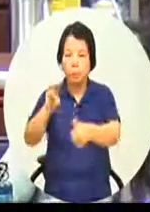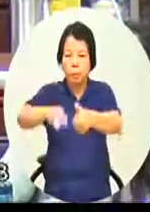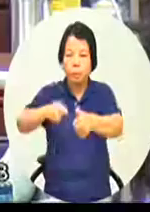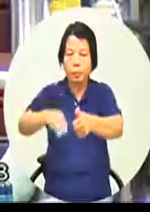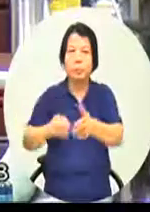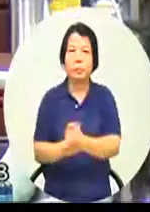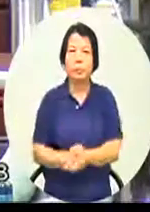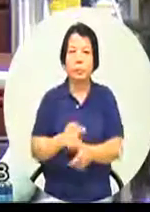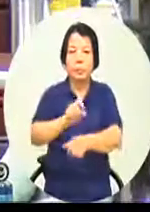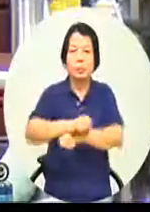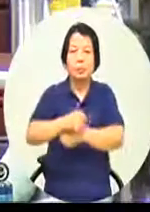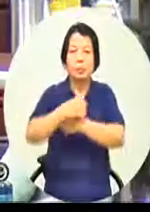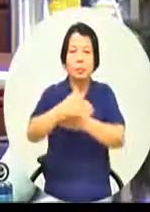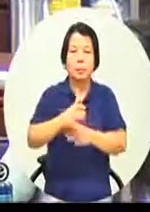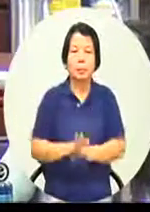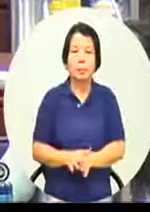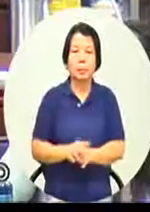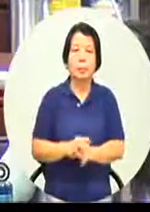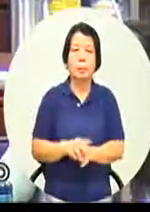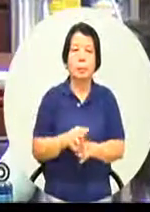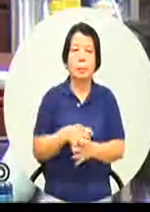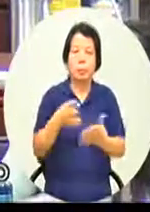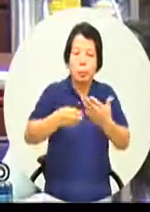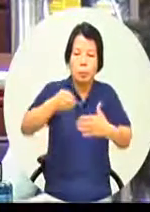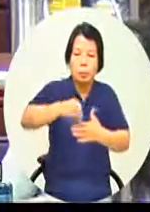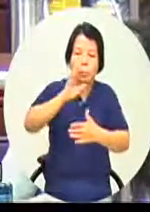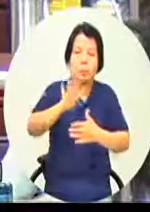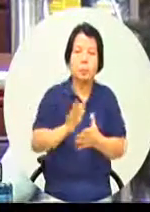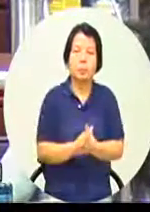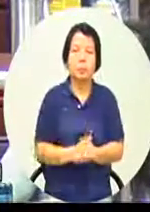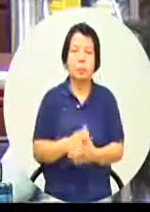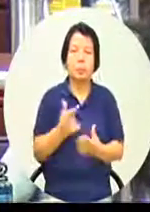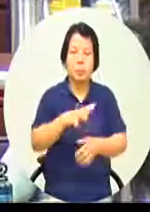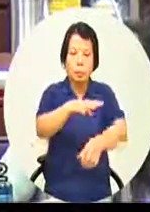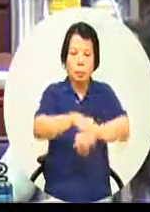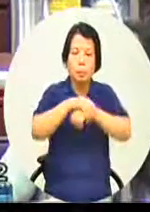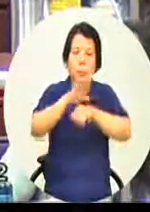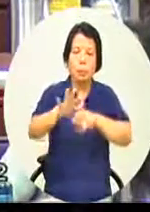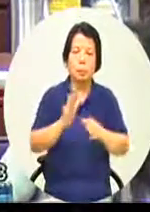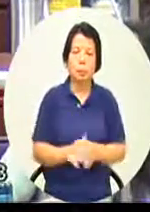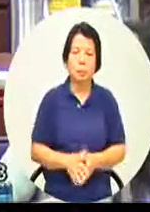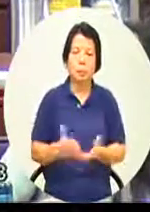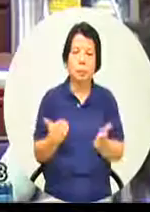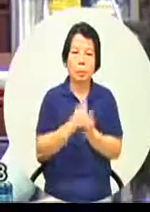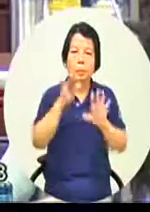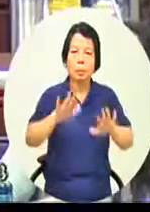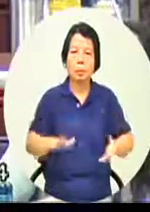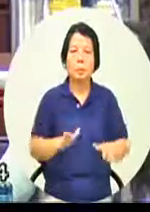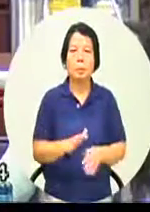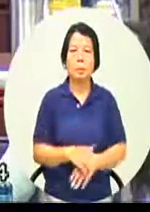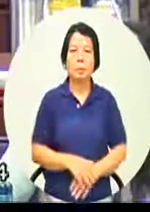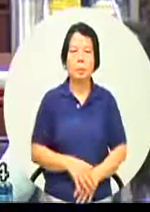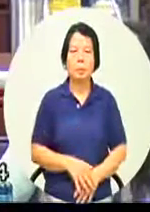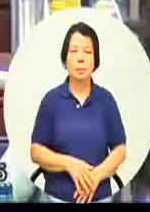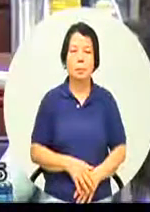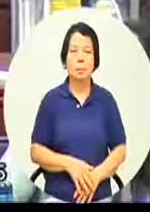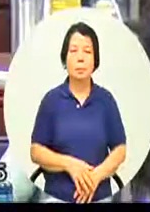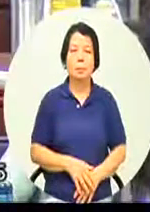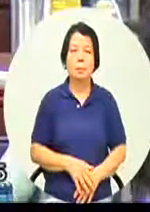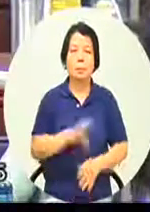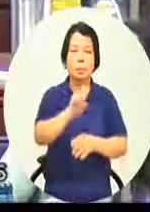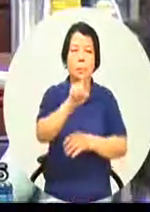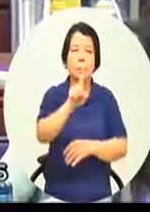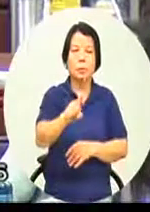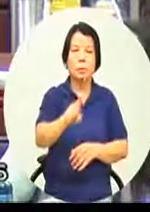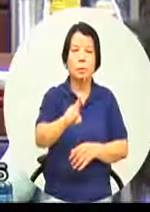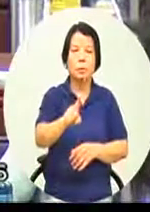课程有进阶到所谓的救援。那目前已经有41只